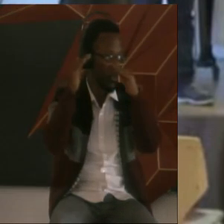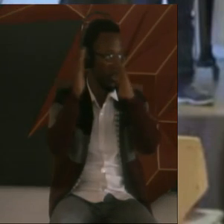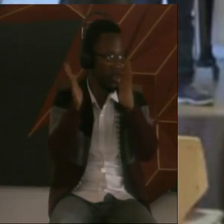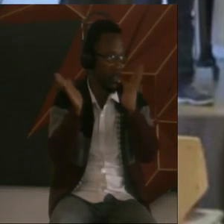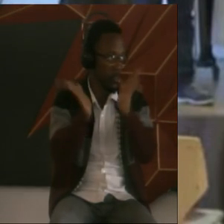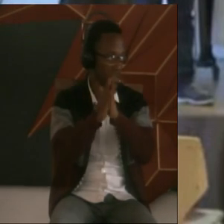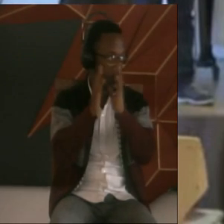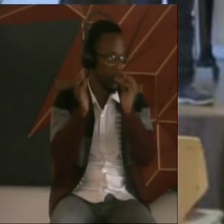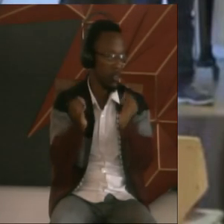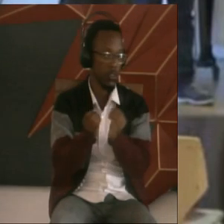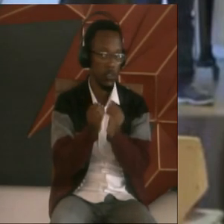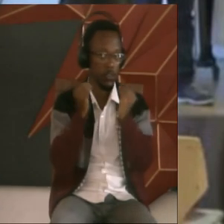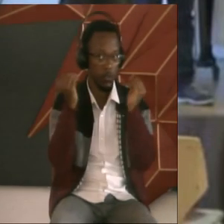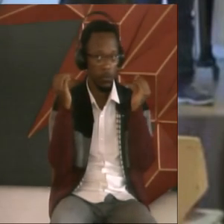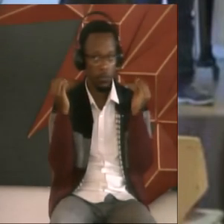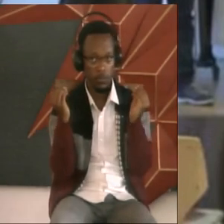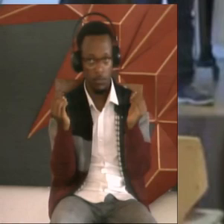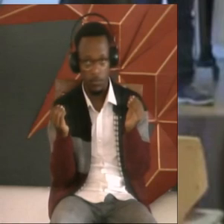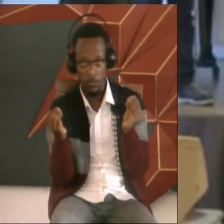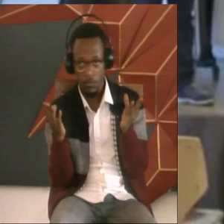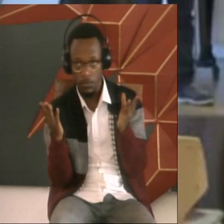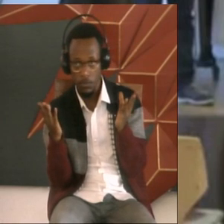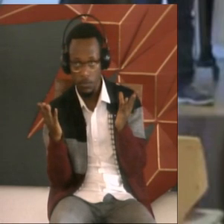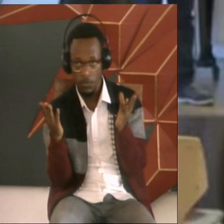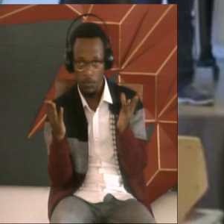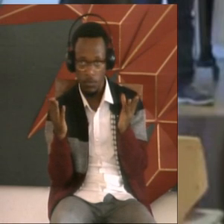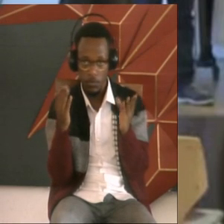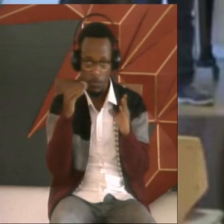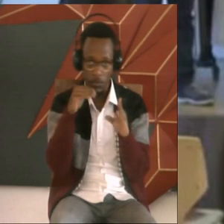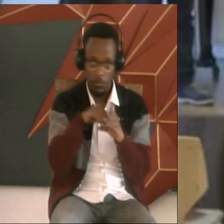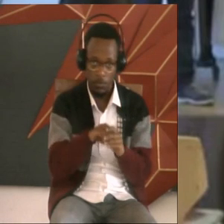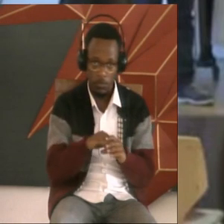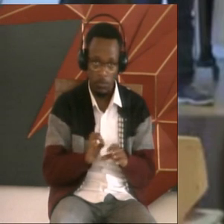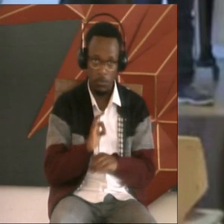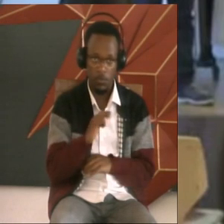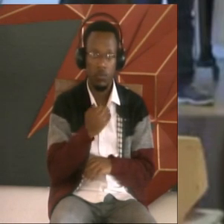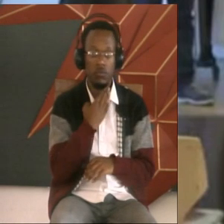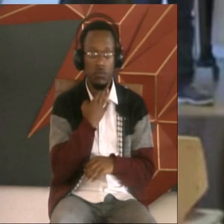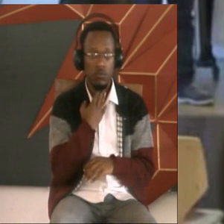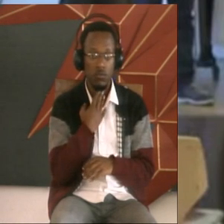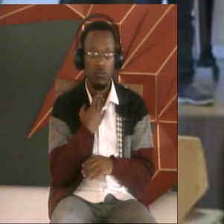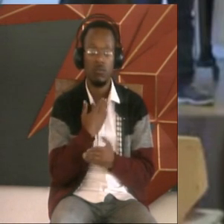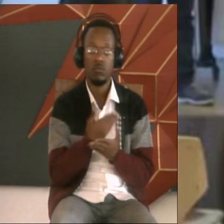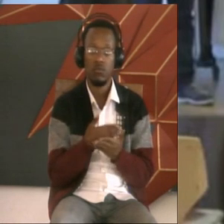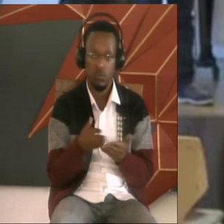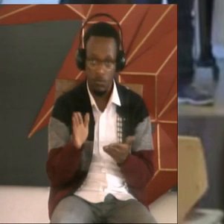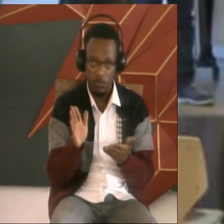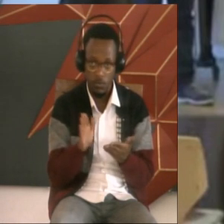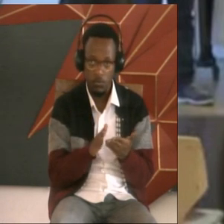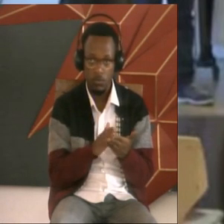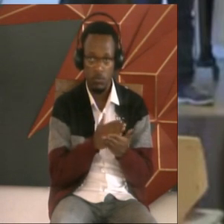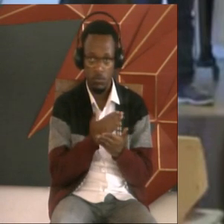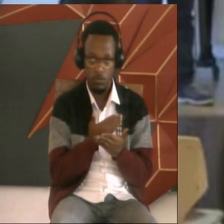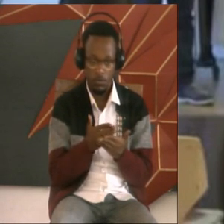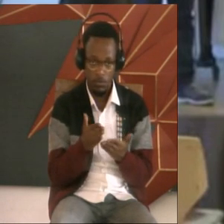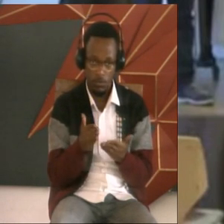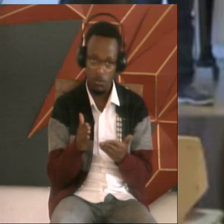Alléluia. Alléluia. En esprit, je veux chanter. Alléluia ndaririmbira mu